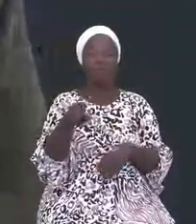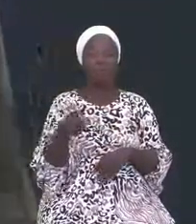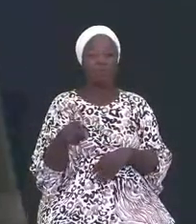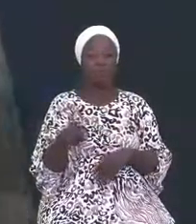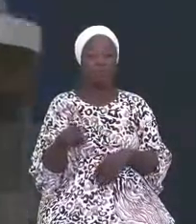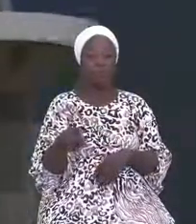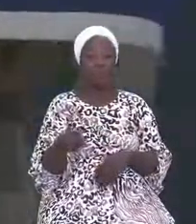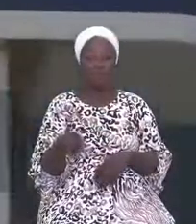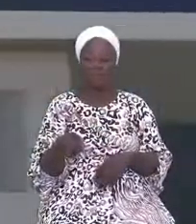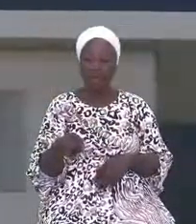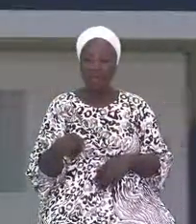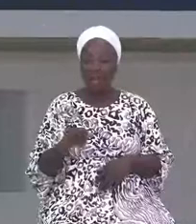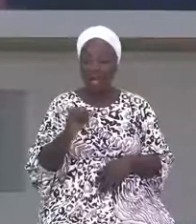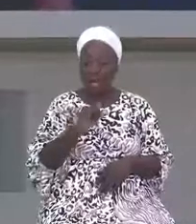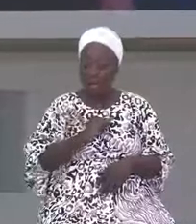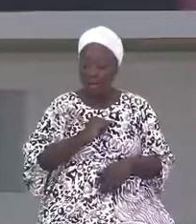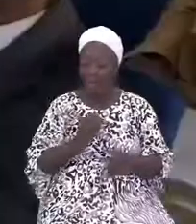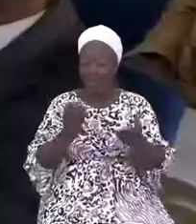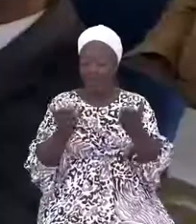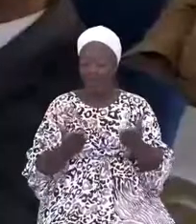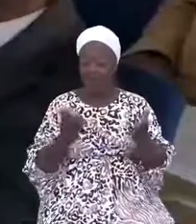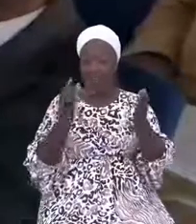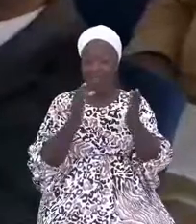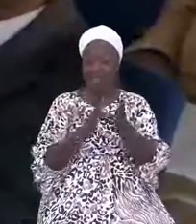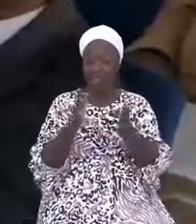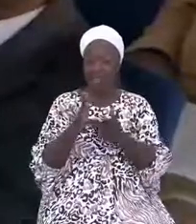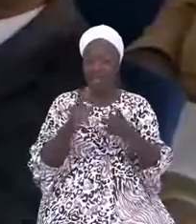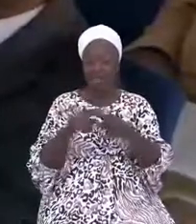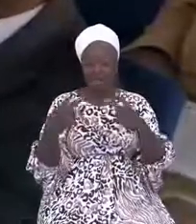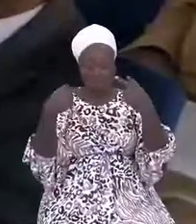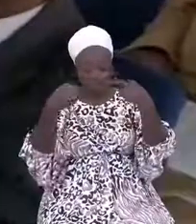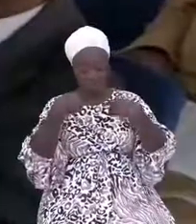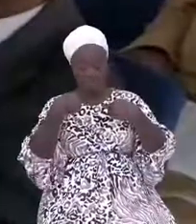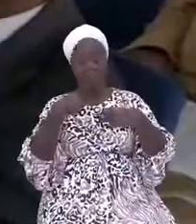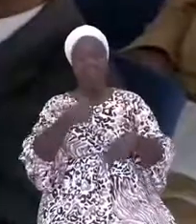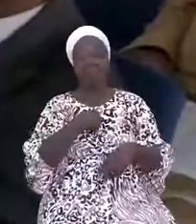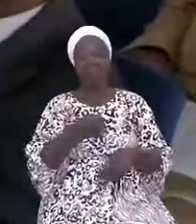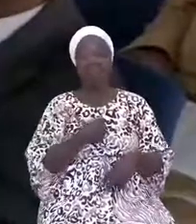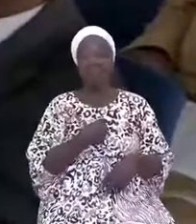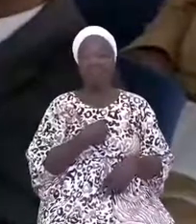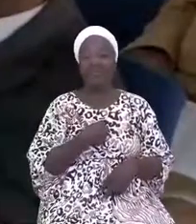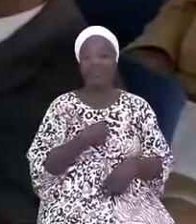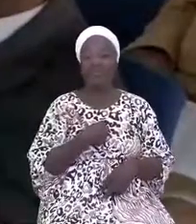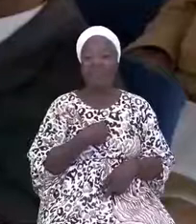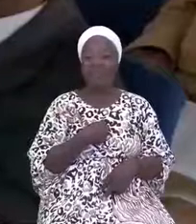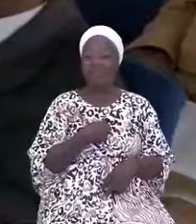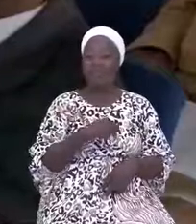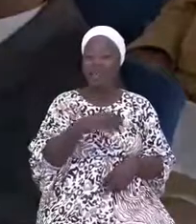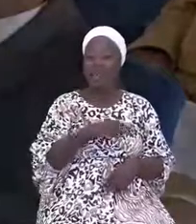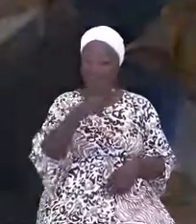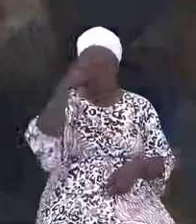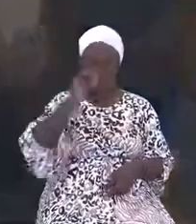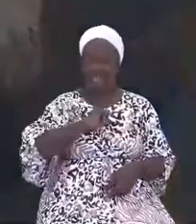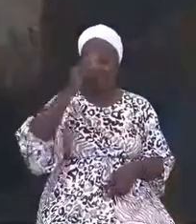je veux que Jésus me regarde. Je veux que Jésus, parce que il ne va pas